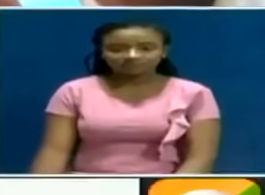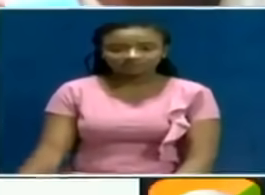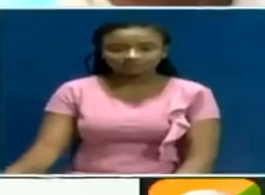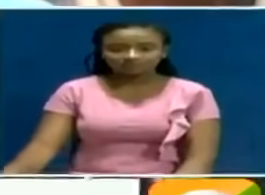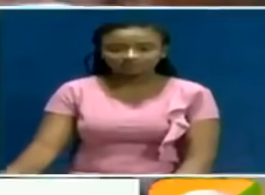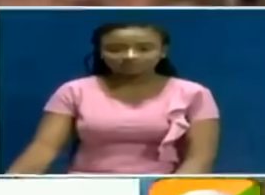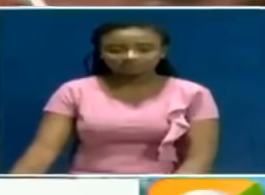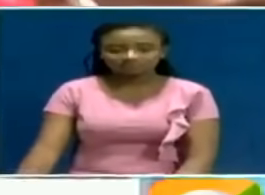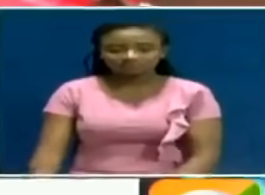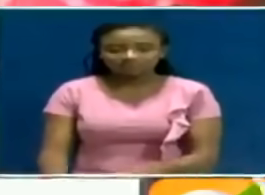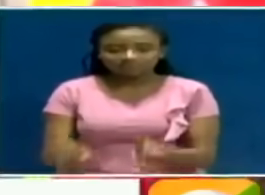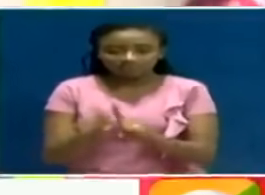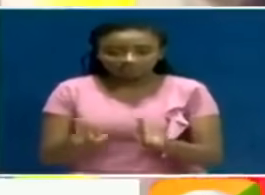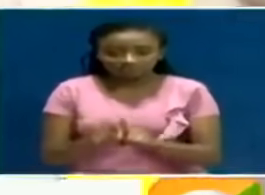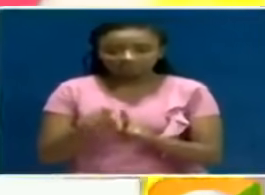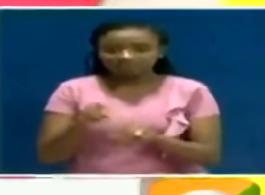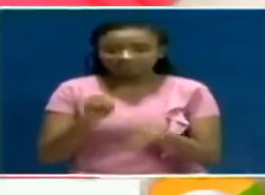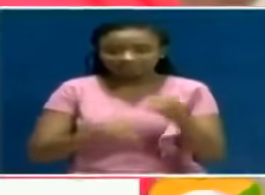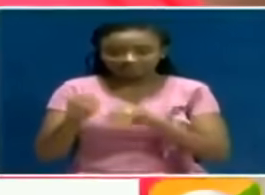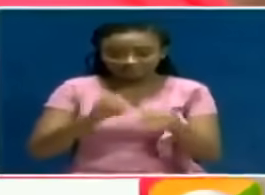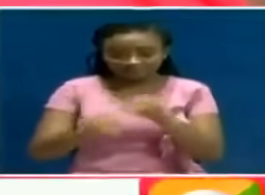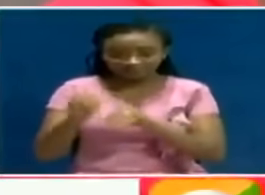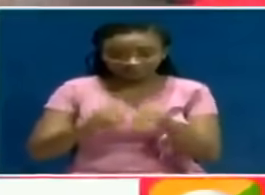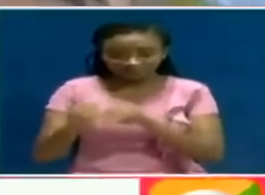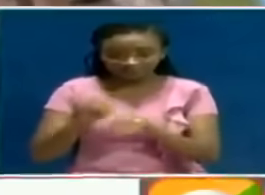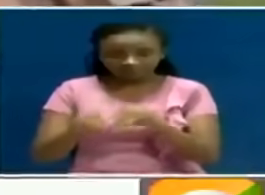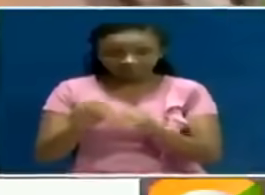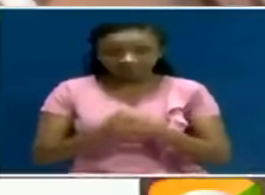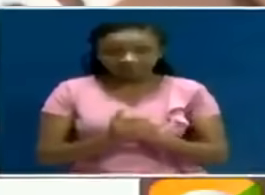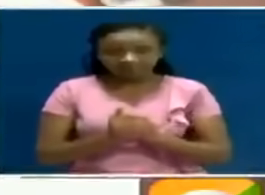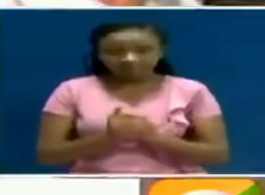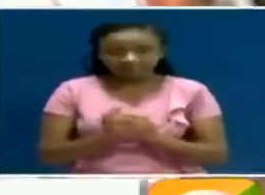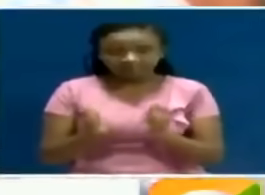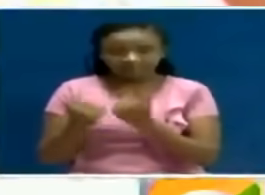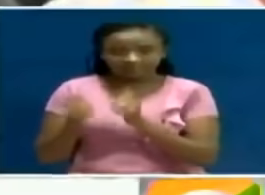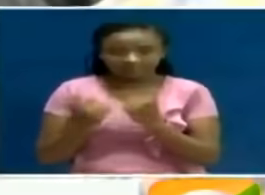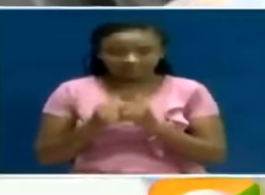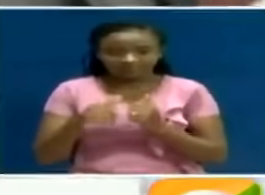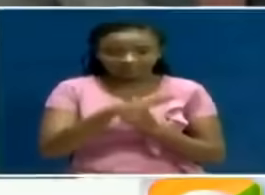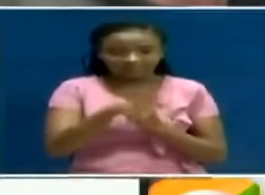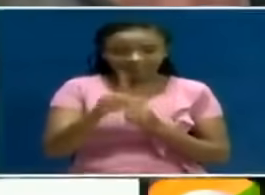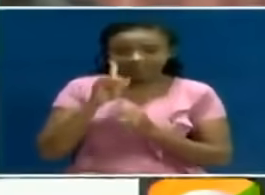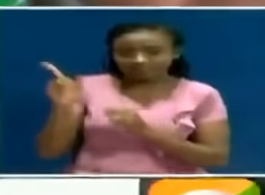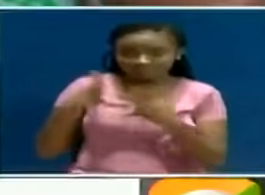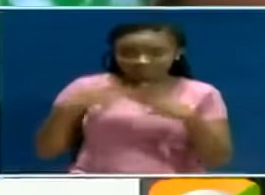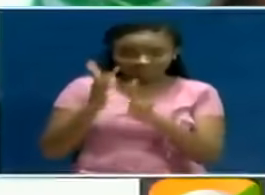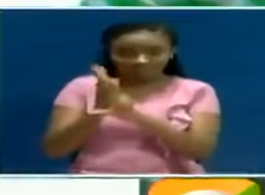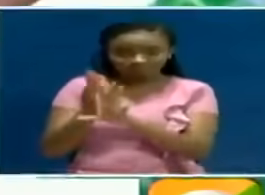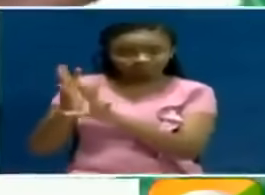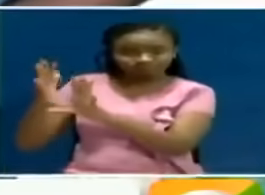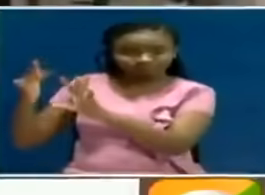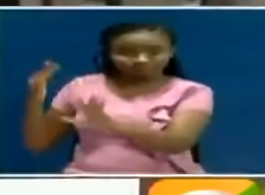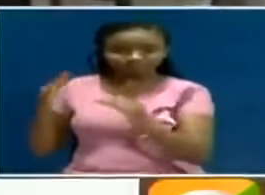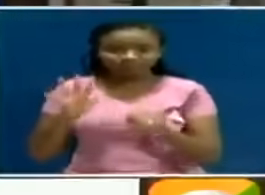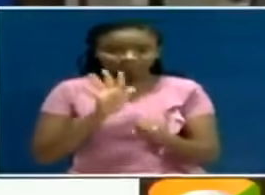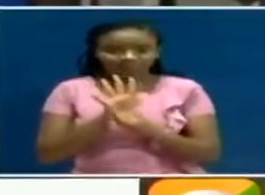Licha ya shughuli ya kupiga kura kuendelea bila vurugu katika maeneo mengi ya kupigia kura na foleni ndefu za wapiga kura